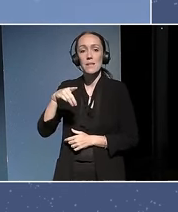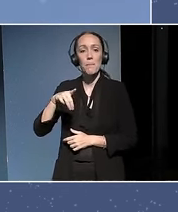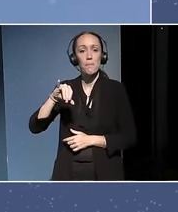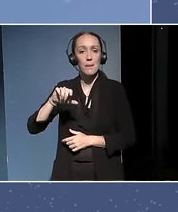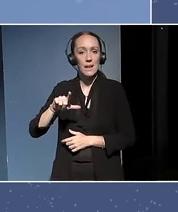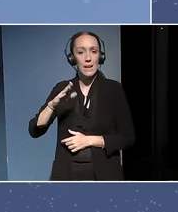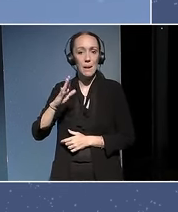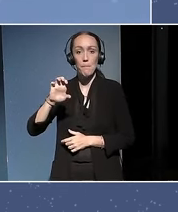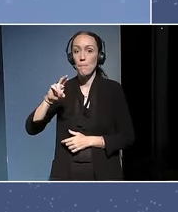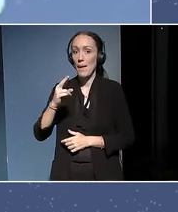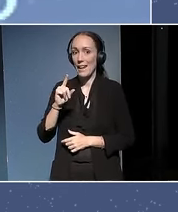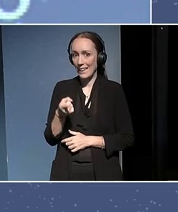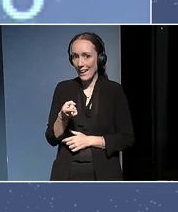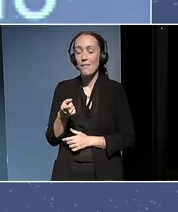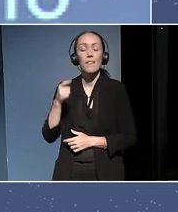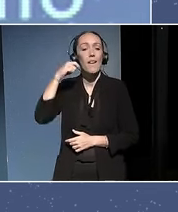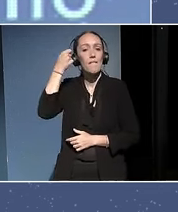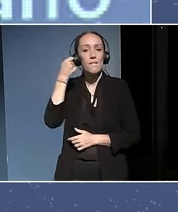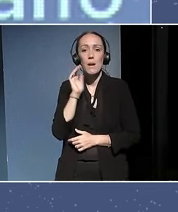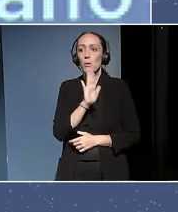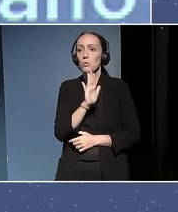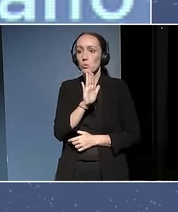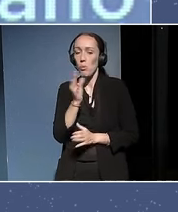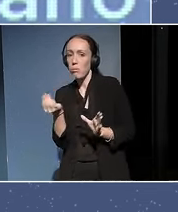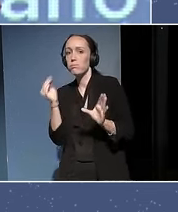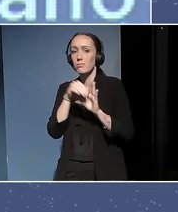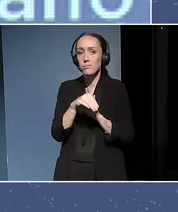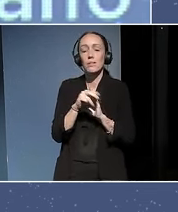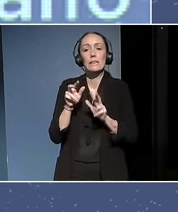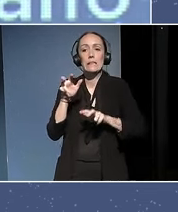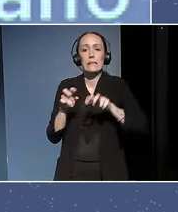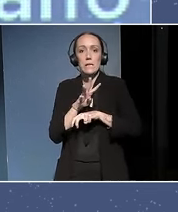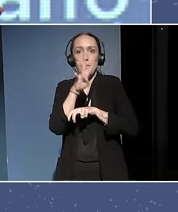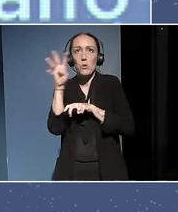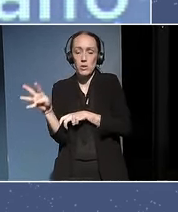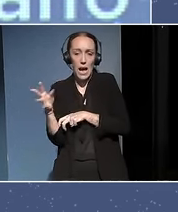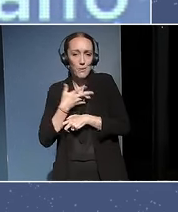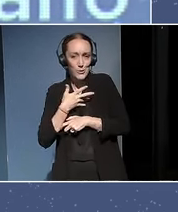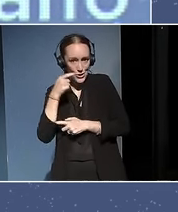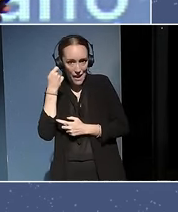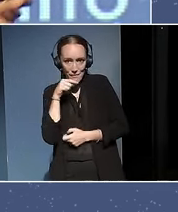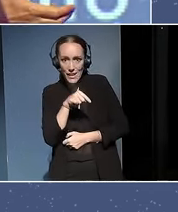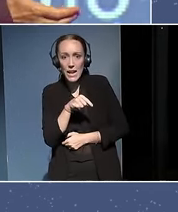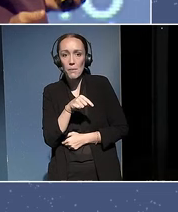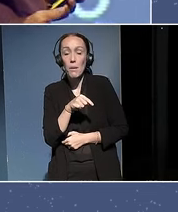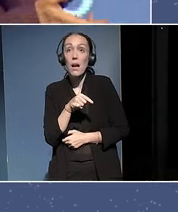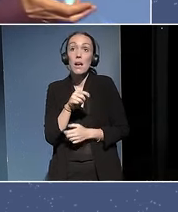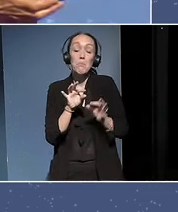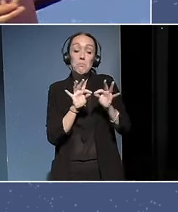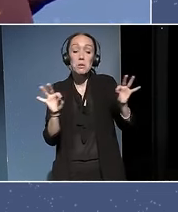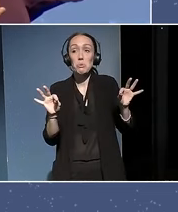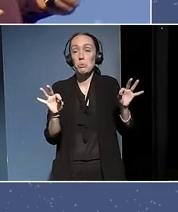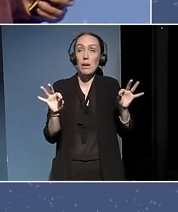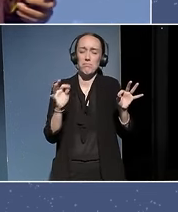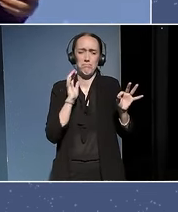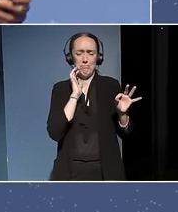secondo Jurassic Park uno spinosauro E l'aveva fatto di proporzioni m bizzarre